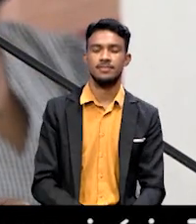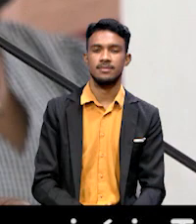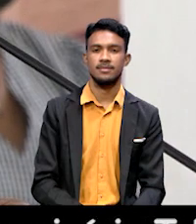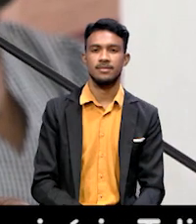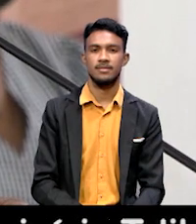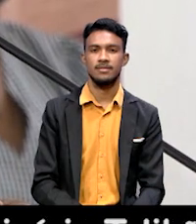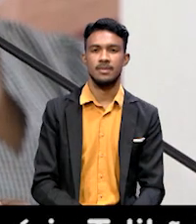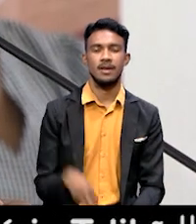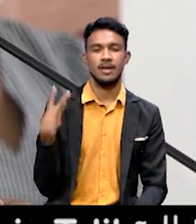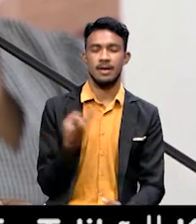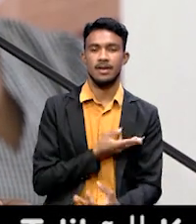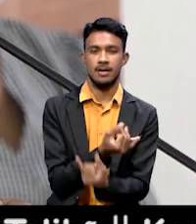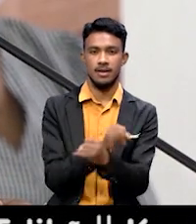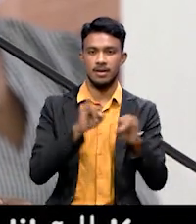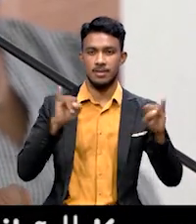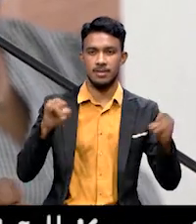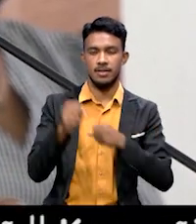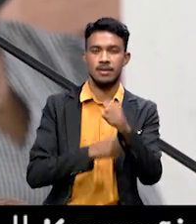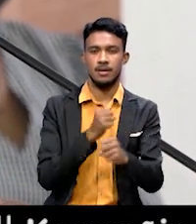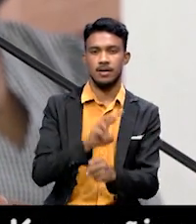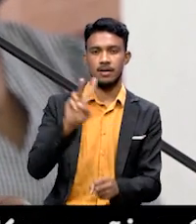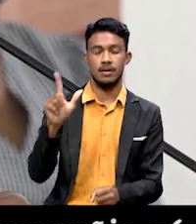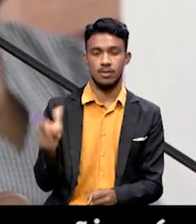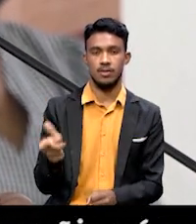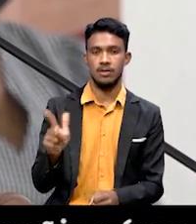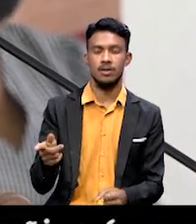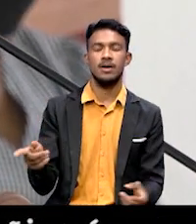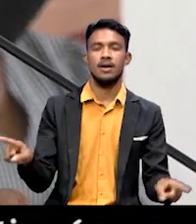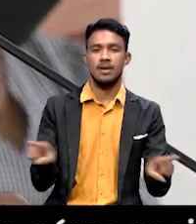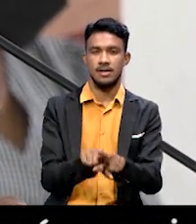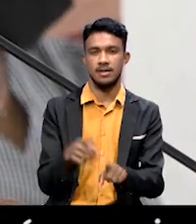Tahu kita hukum awan tina rono sehan esan ini.